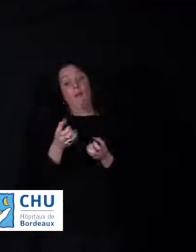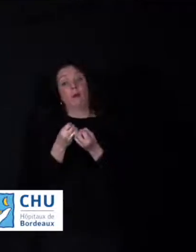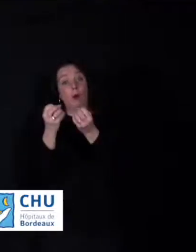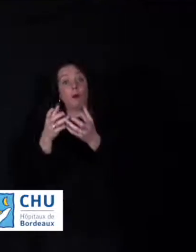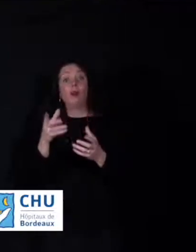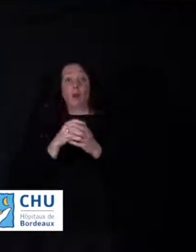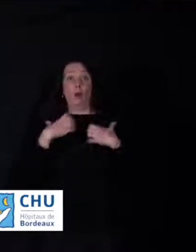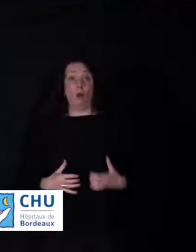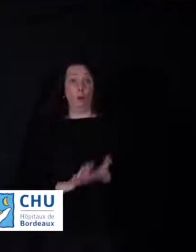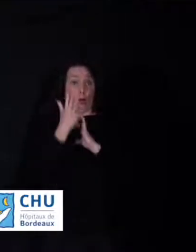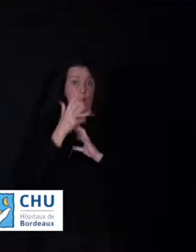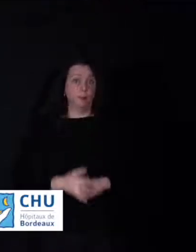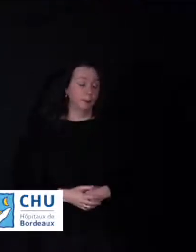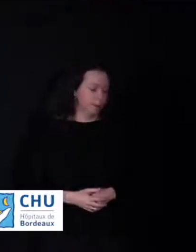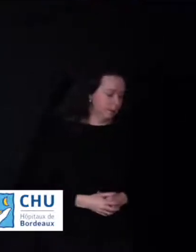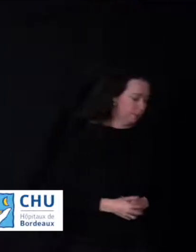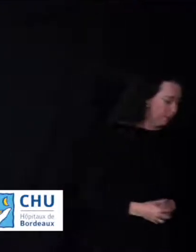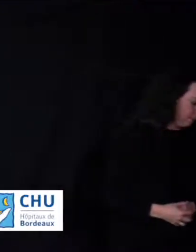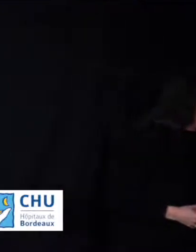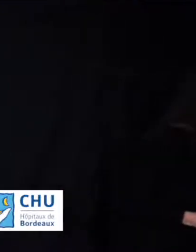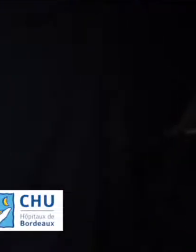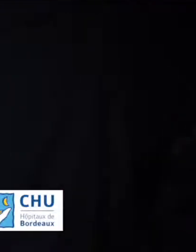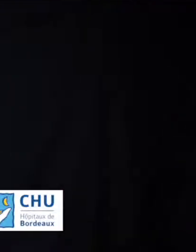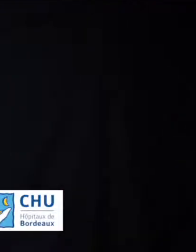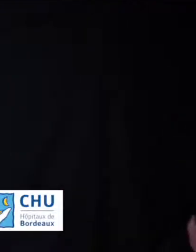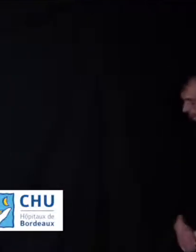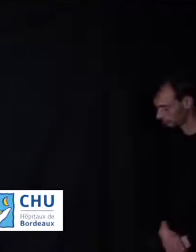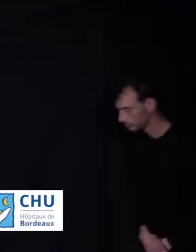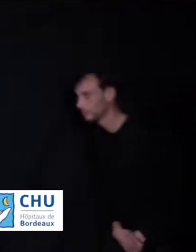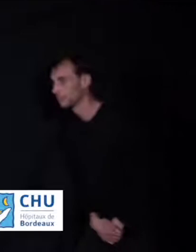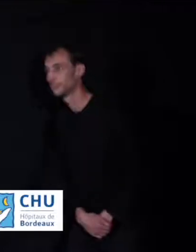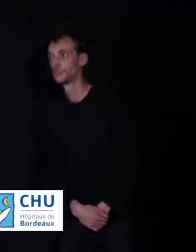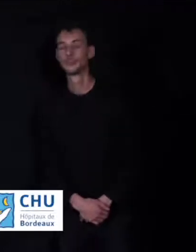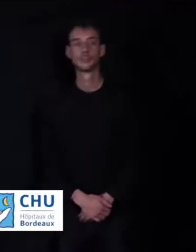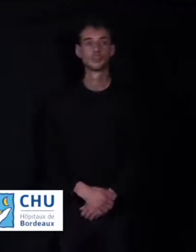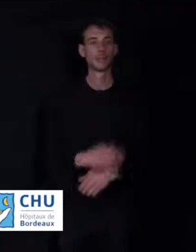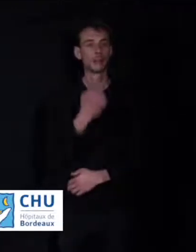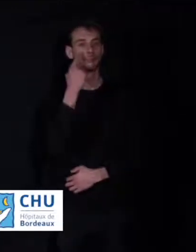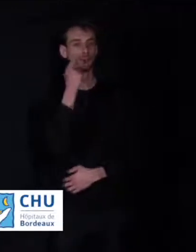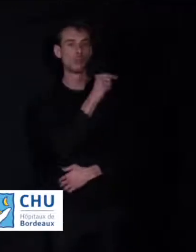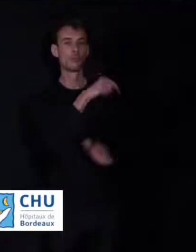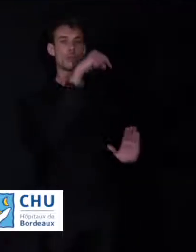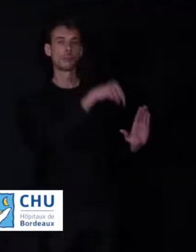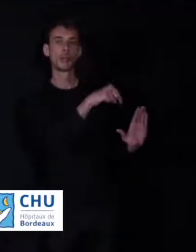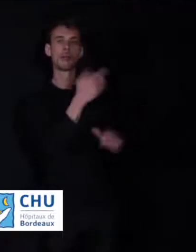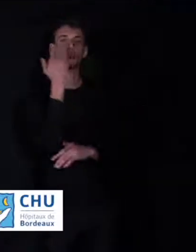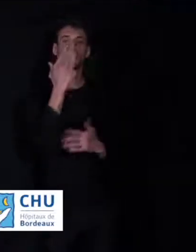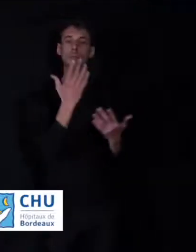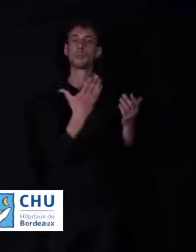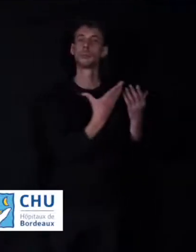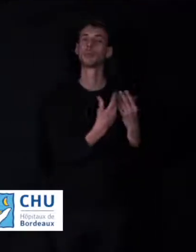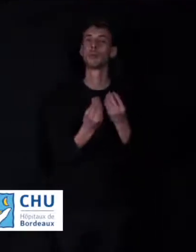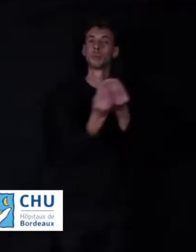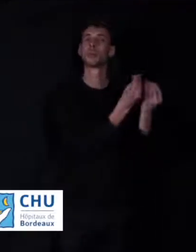de pneumonie. Et là, on voit bien en bas que plus le taux de couverture vaccinale est important, comme ici